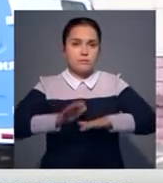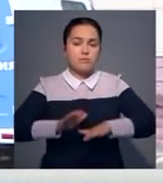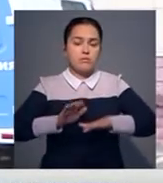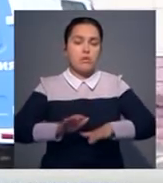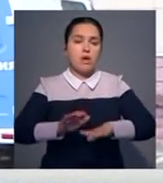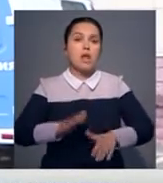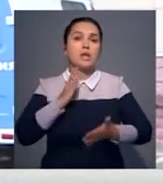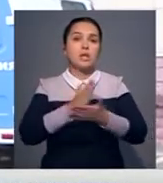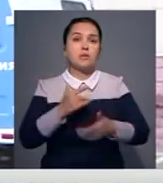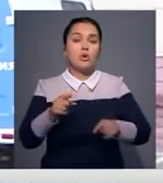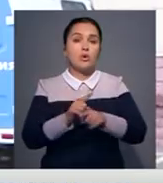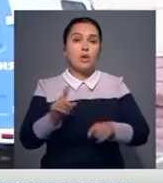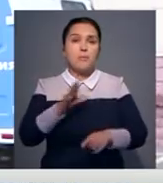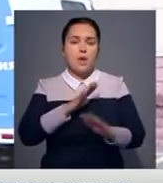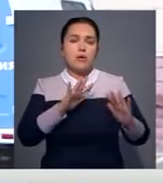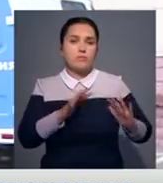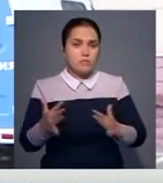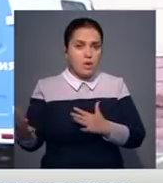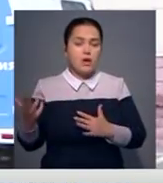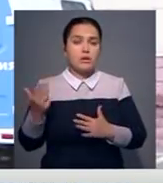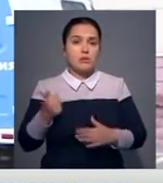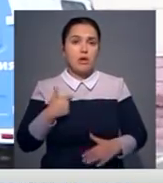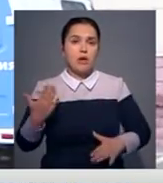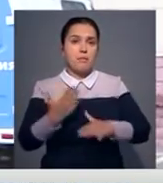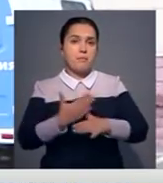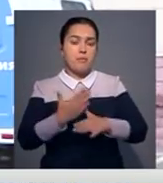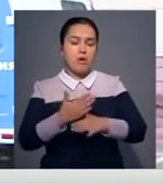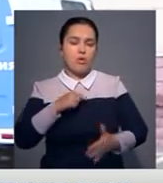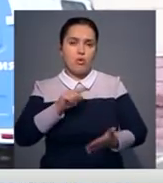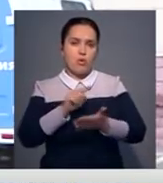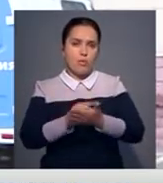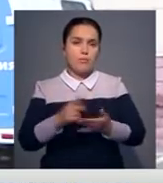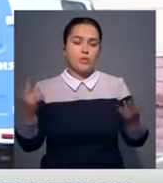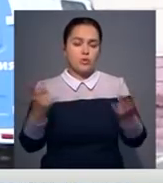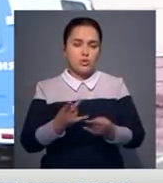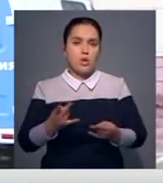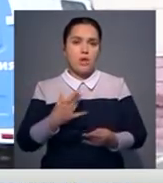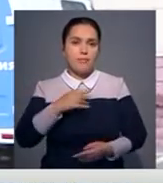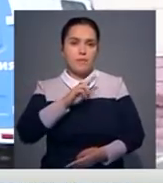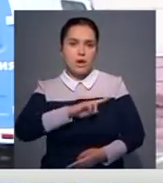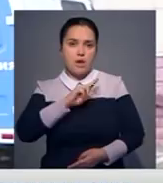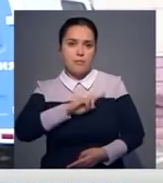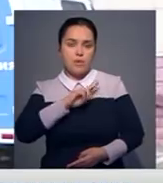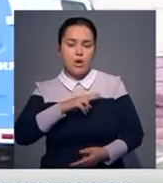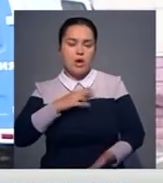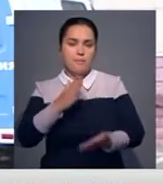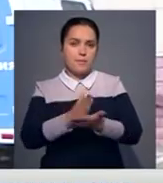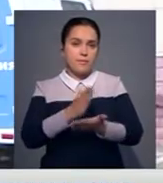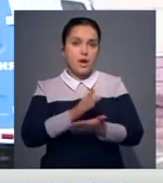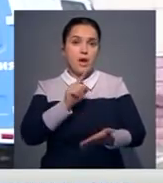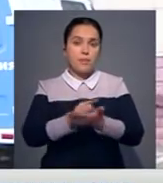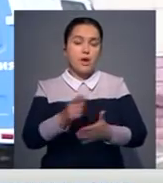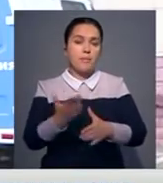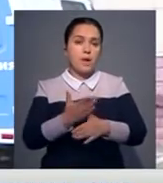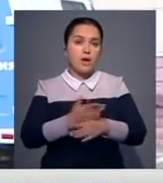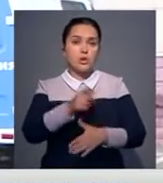дыхание. Периодически такие происшествия случаются. Я не считаю это смелым поступком. Это наша работа, наша прямая обязанность –